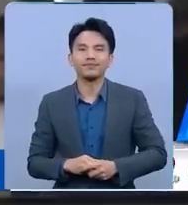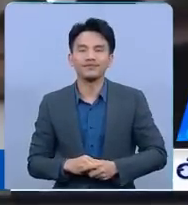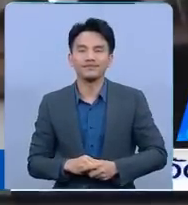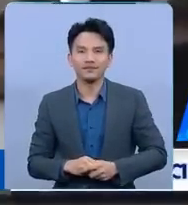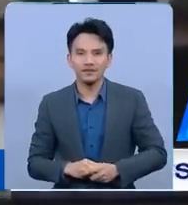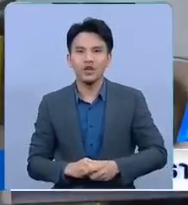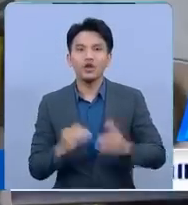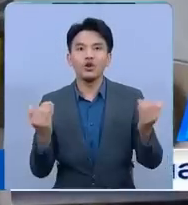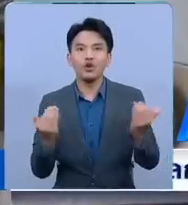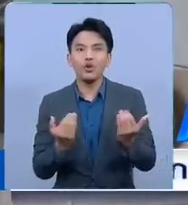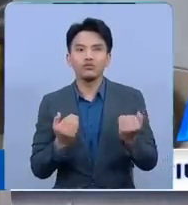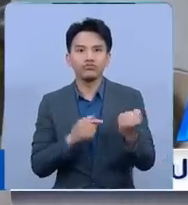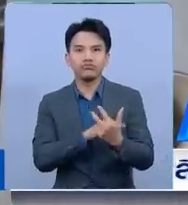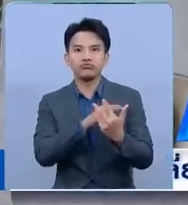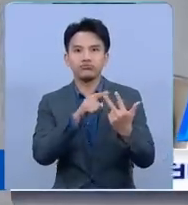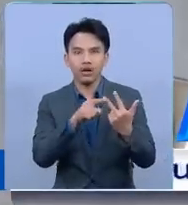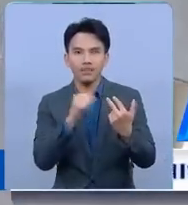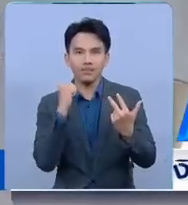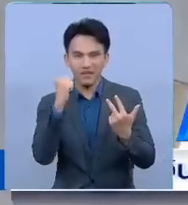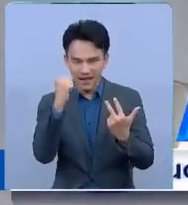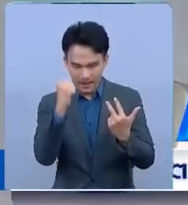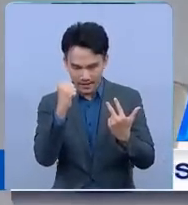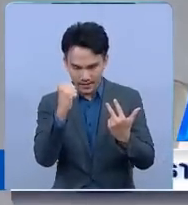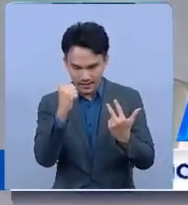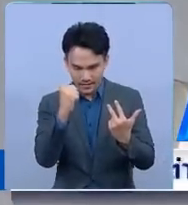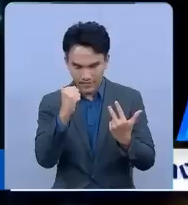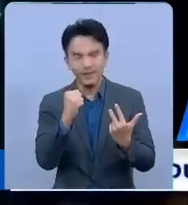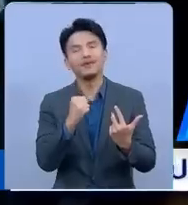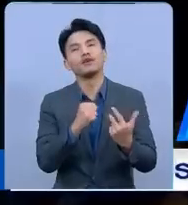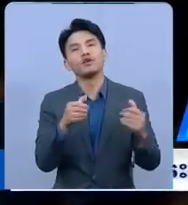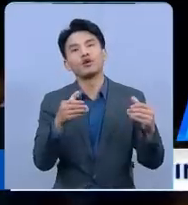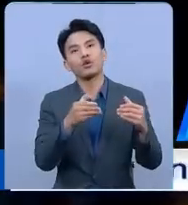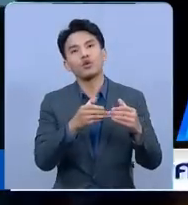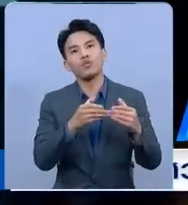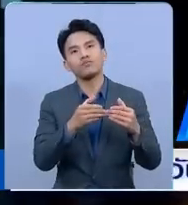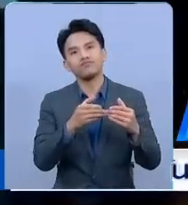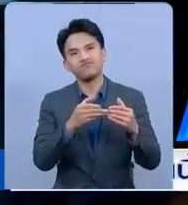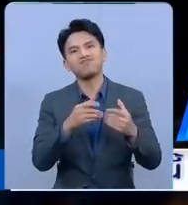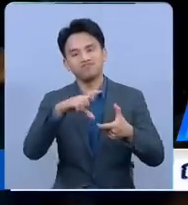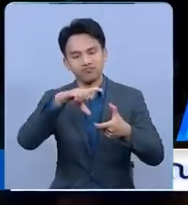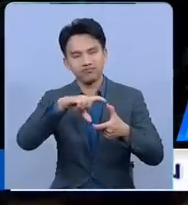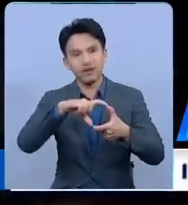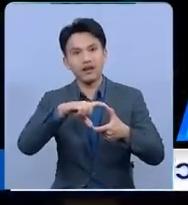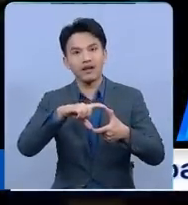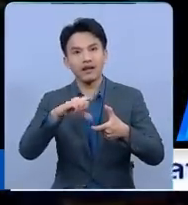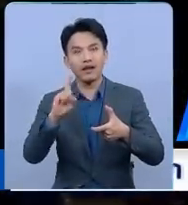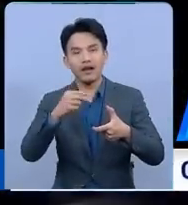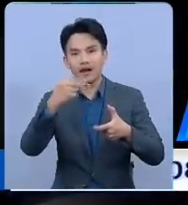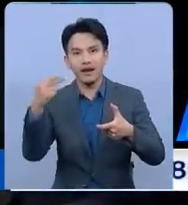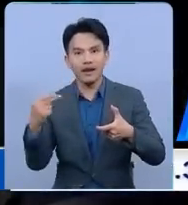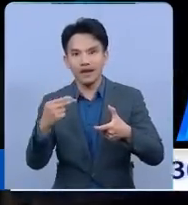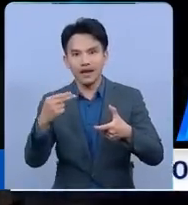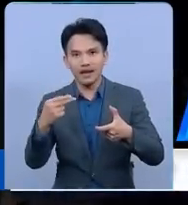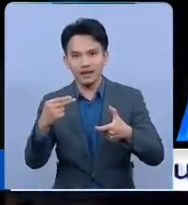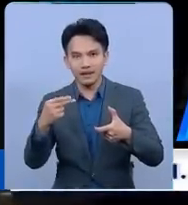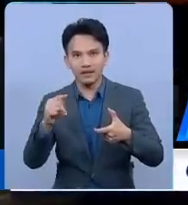ส่งลูกชาย3คนลงสู้ศึกเลือกตั้งชิงชัยกับพรรคพลังประชารัฐที่นำทีมโดยหลานเหน่งนางสาวต